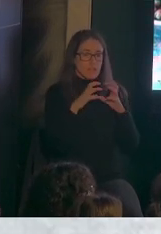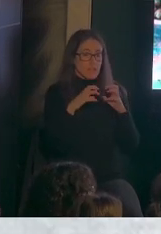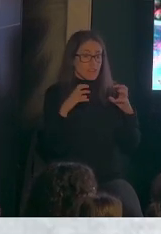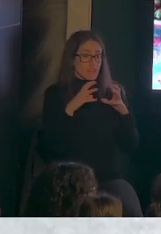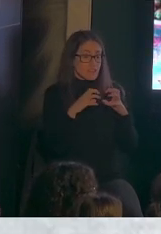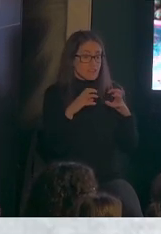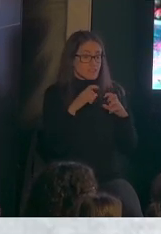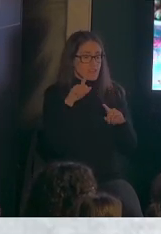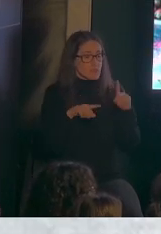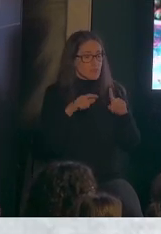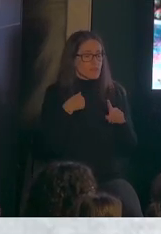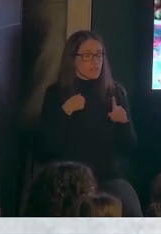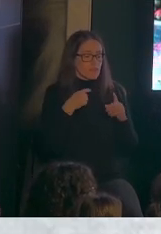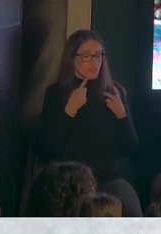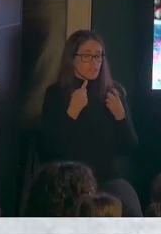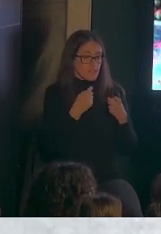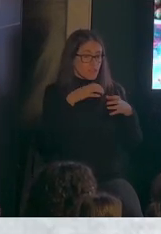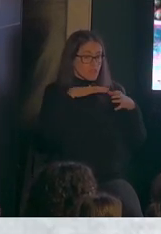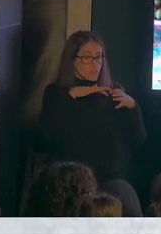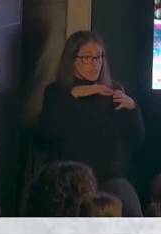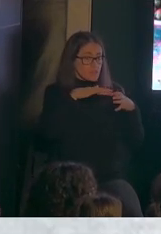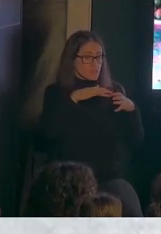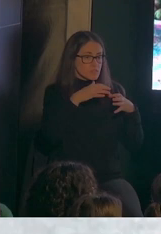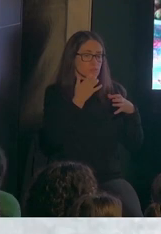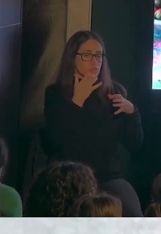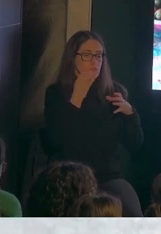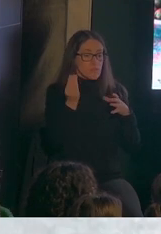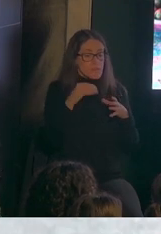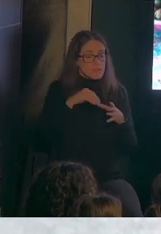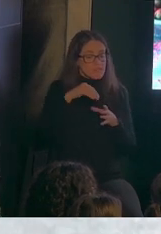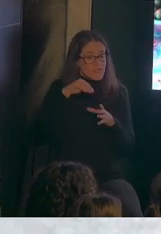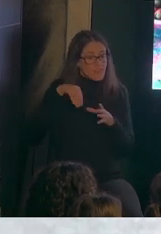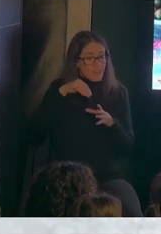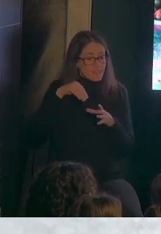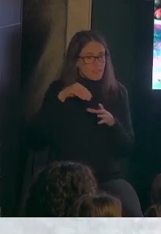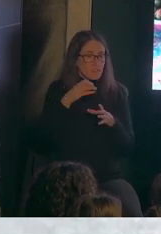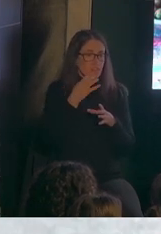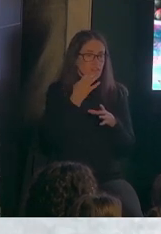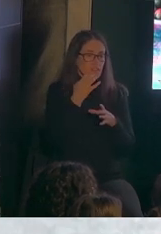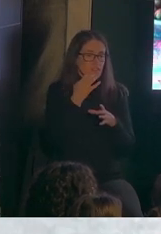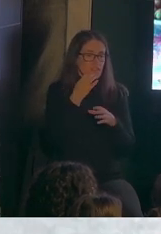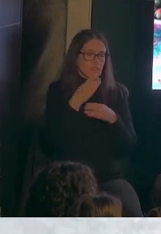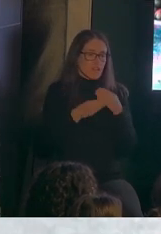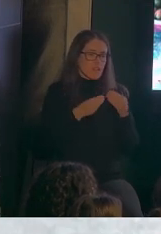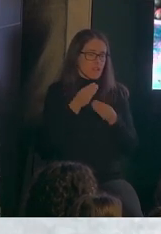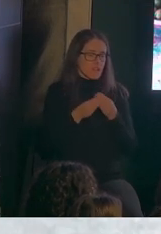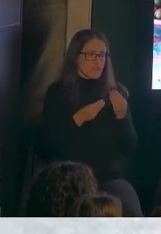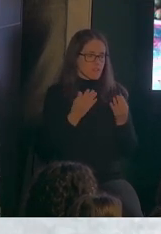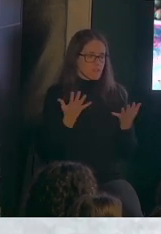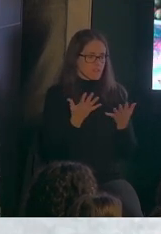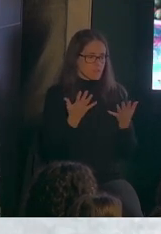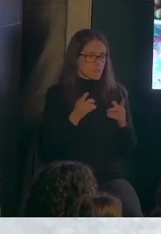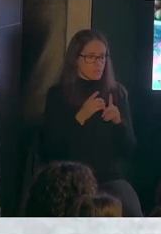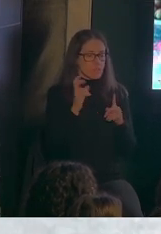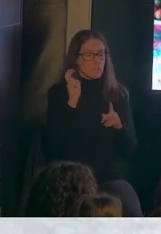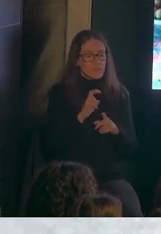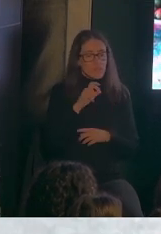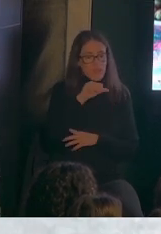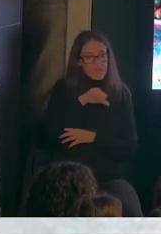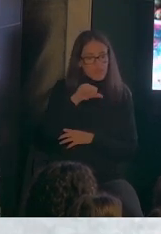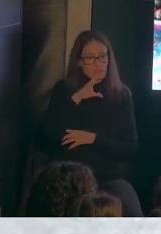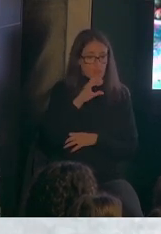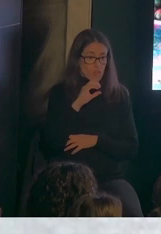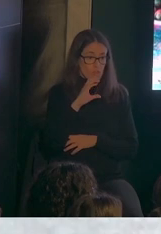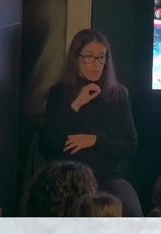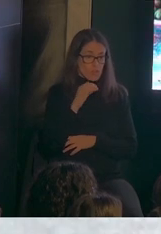un cremós, en comptes de posar-hi nata, doncs poder la part del greix del cremós serà un oli de coco o una mantega de